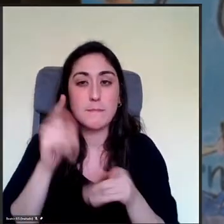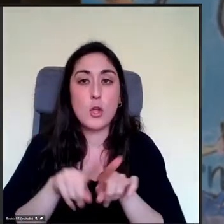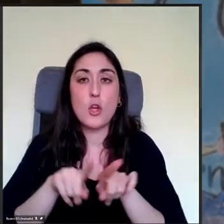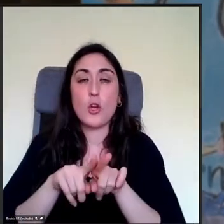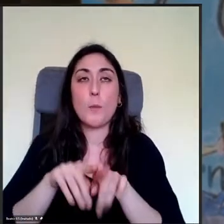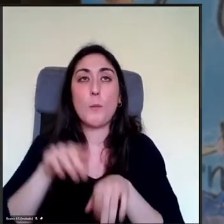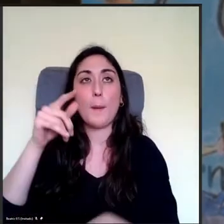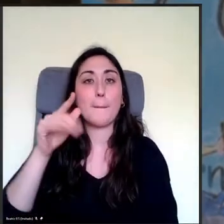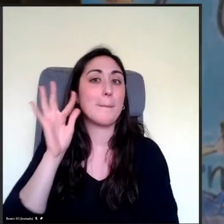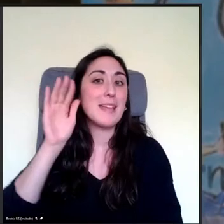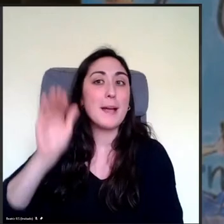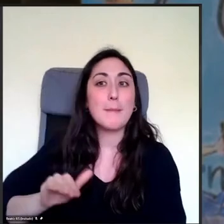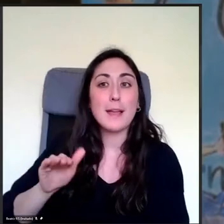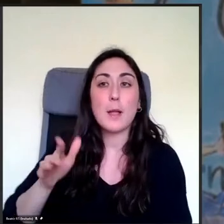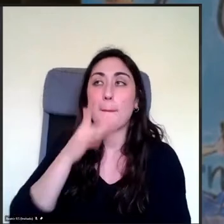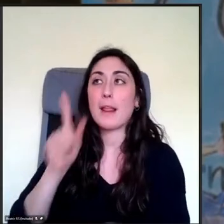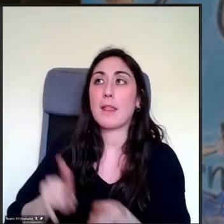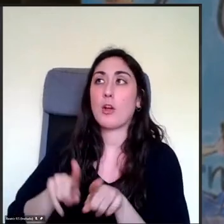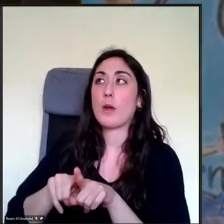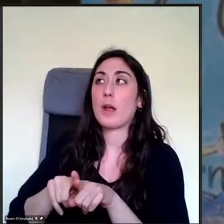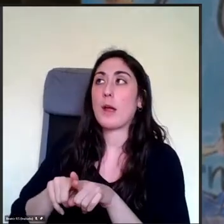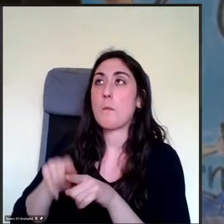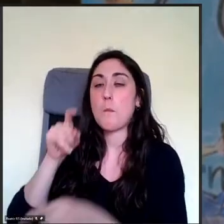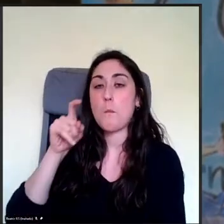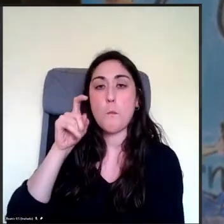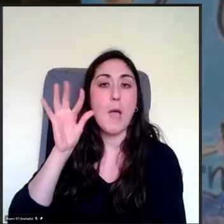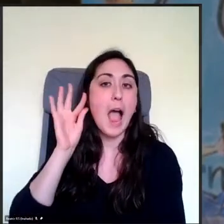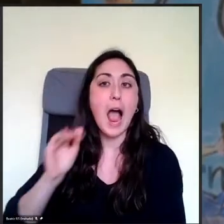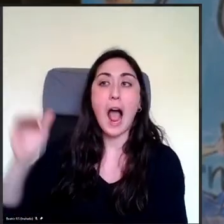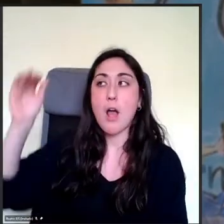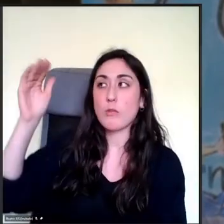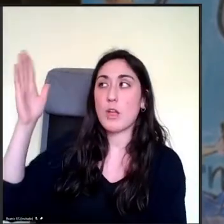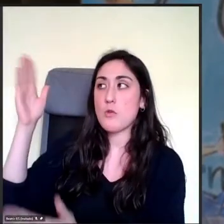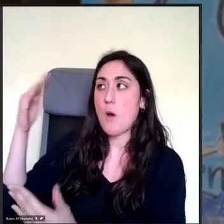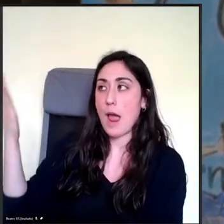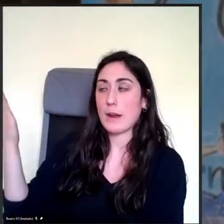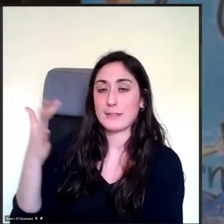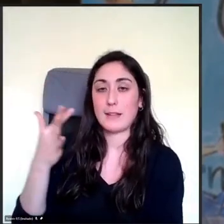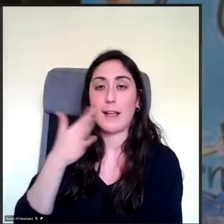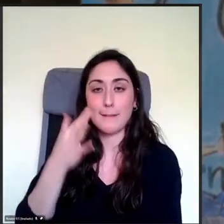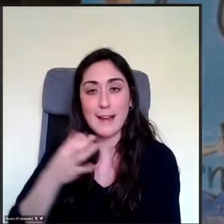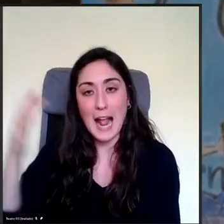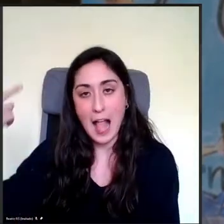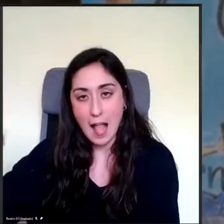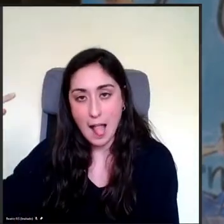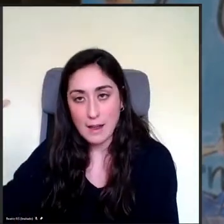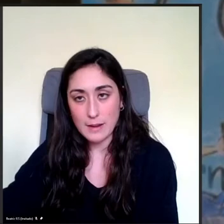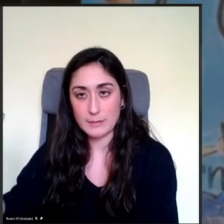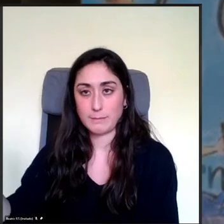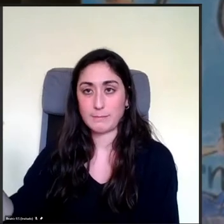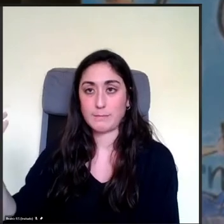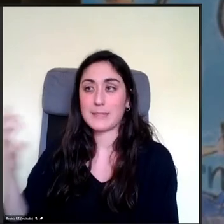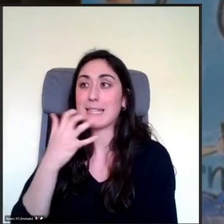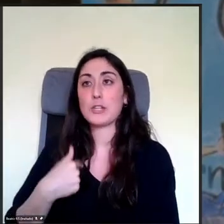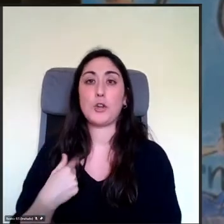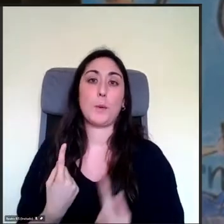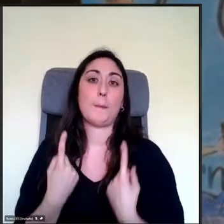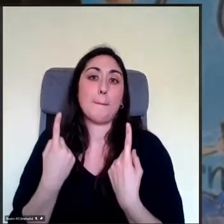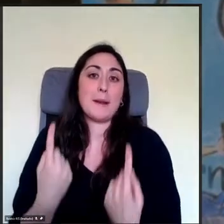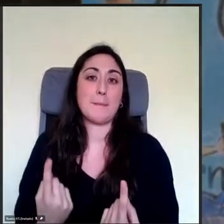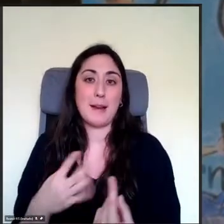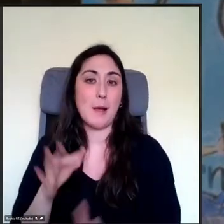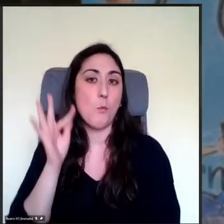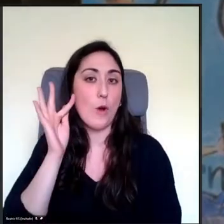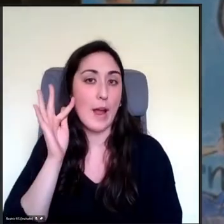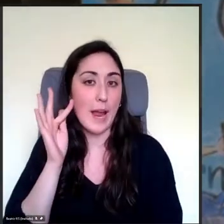hagi fet aquelles coses, que segurament l'hi ha hagut, i si has de ser la primera no passarà res, però que moltes vegades se'ls genera com